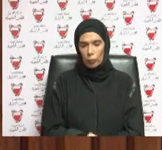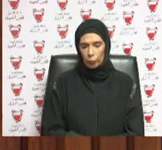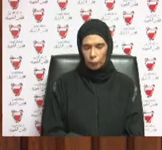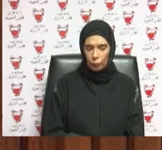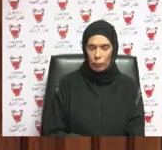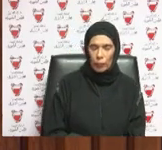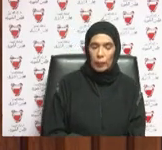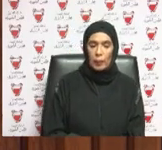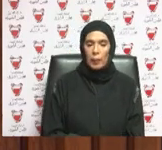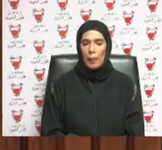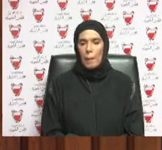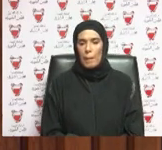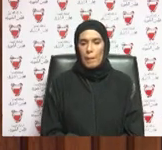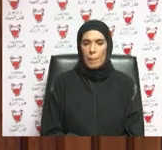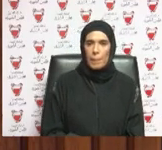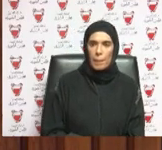شكرا.